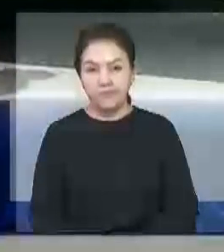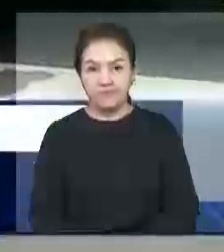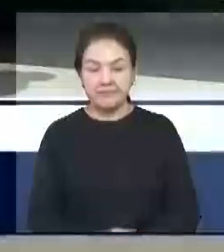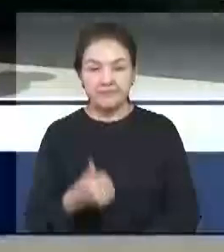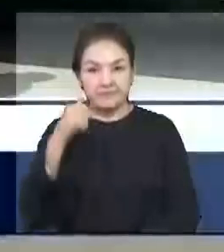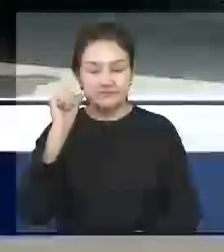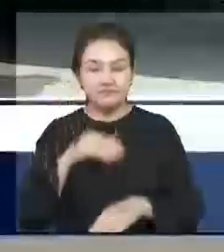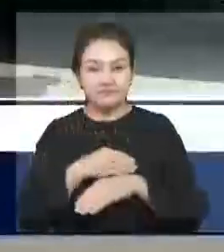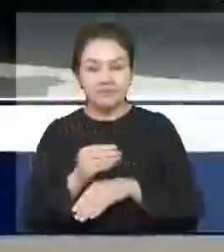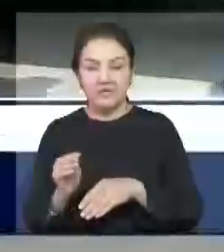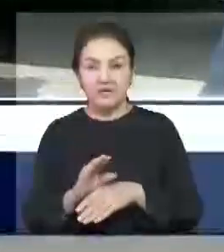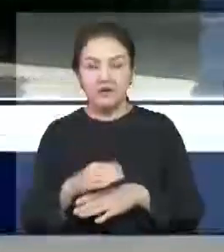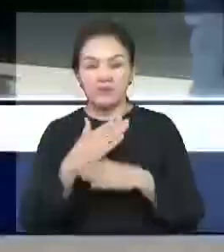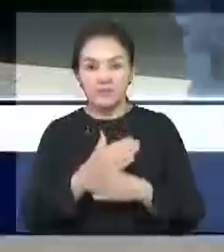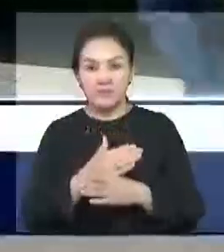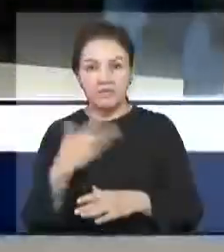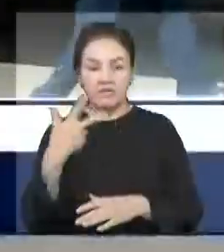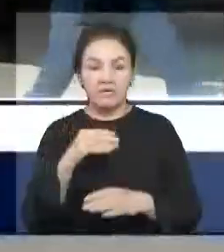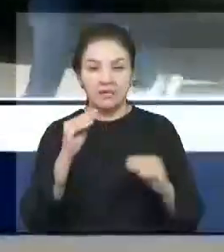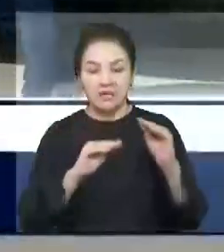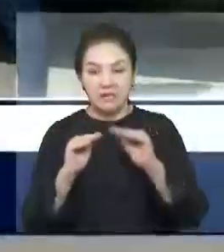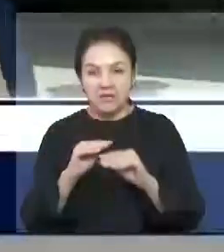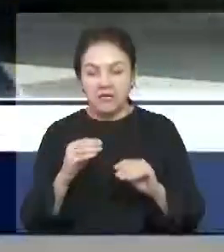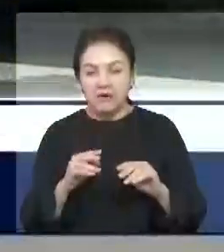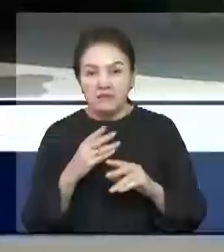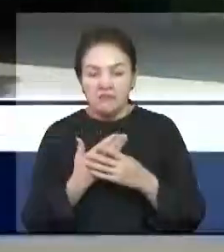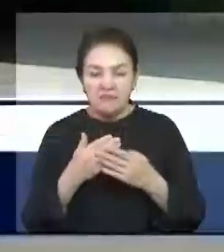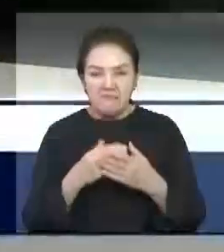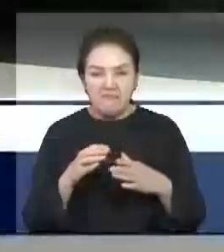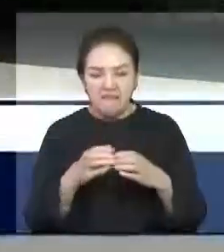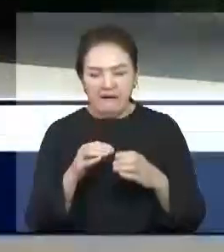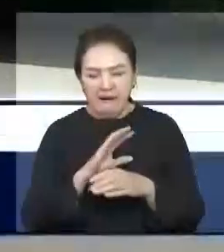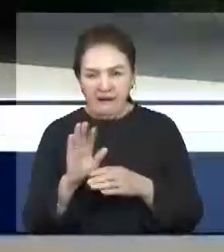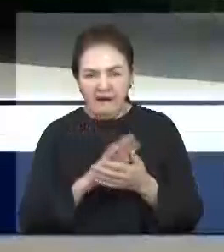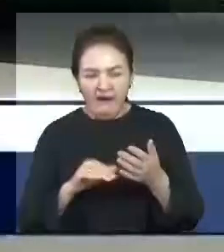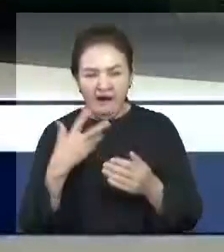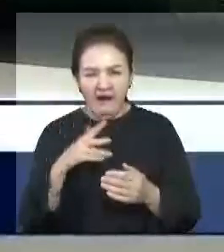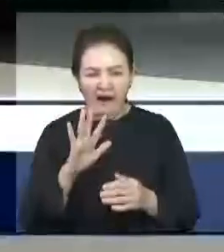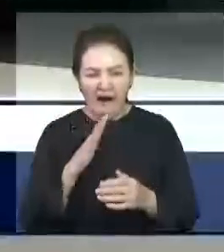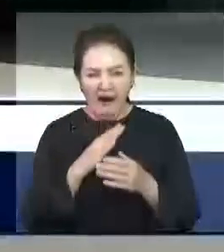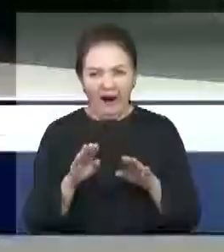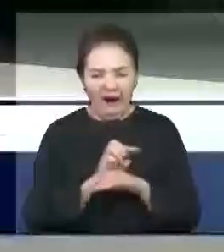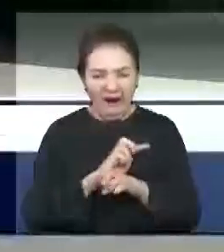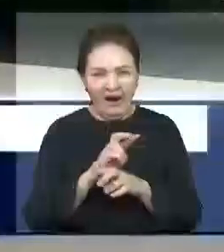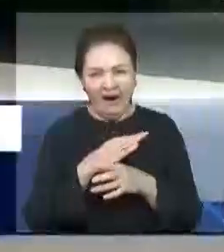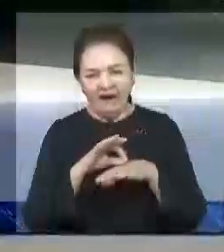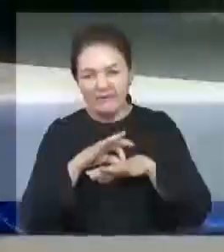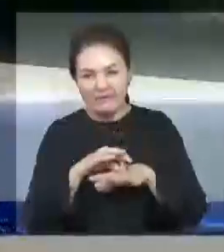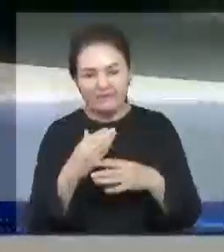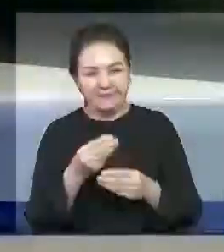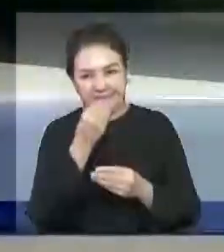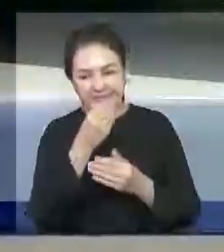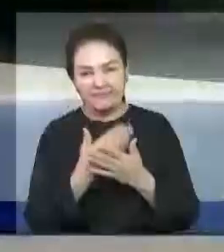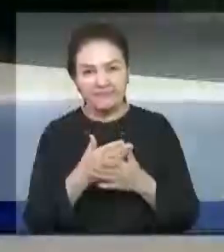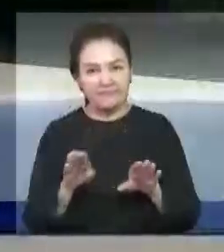Мы вчера передали гумпомощь 30 садоводческим коллективам. Сегодня заявки подали еще 35. Ночью мы проводили фасовку продуктов